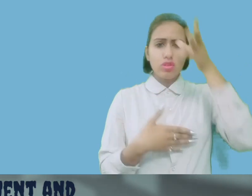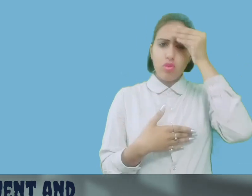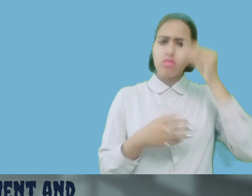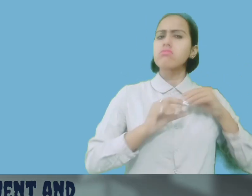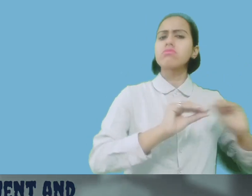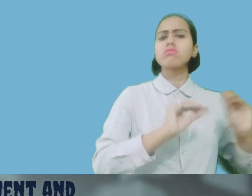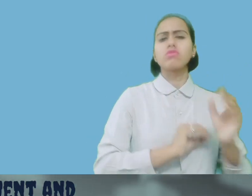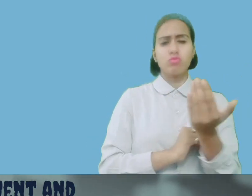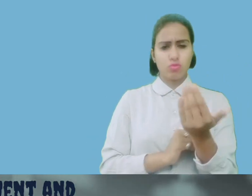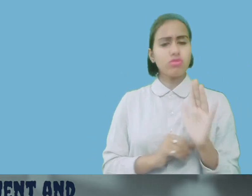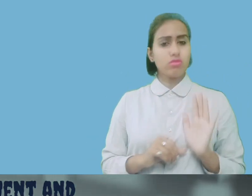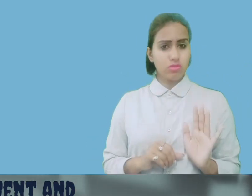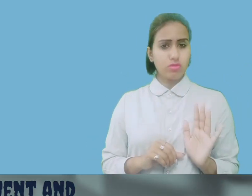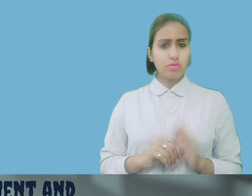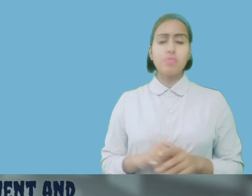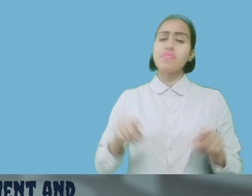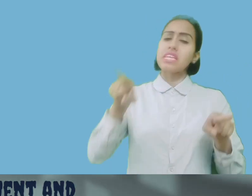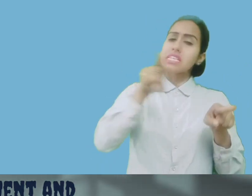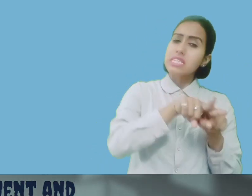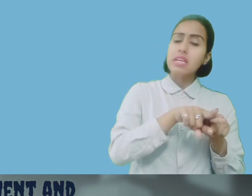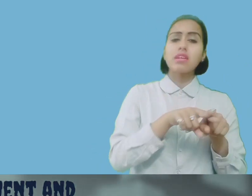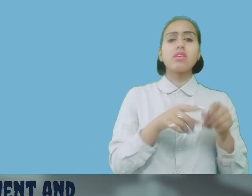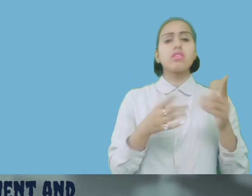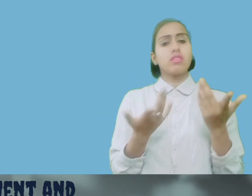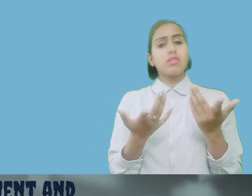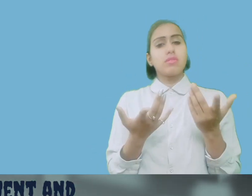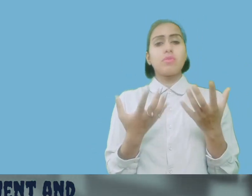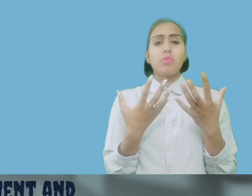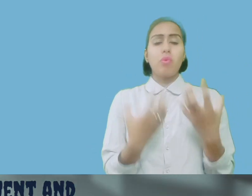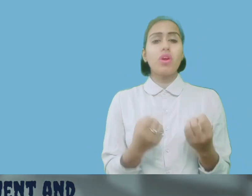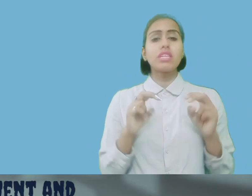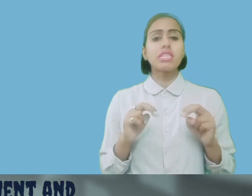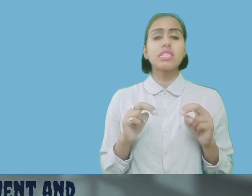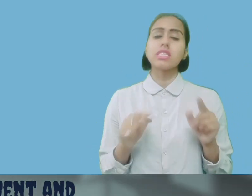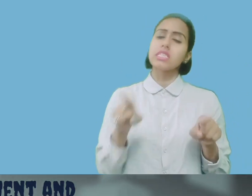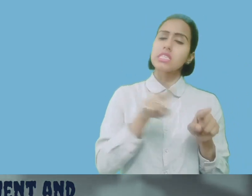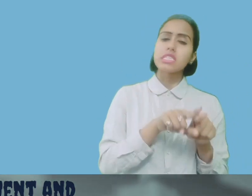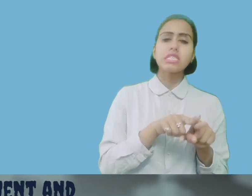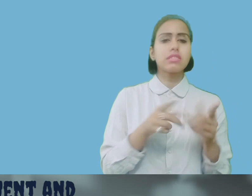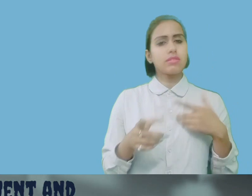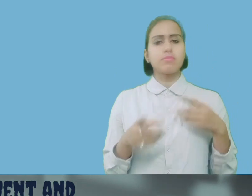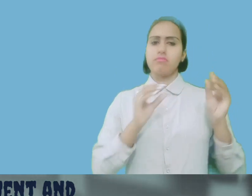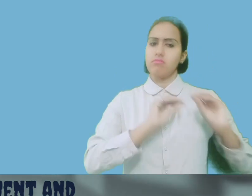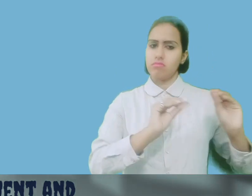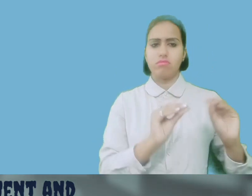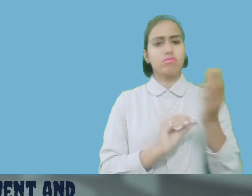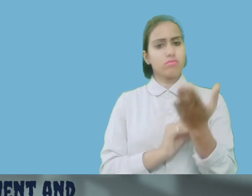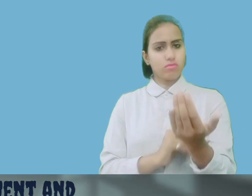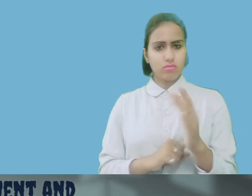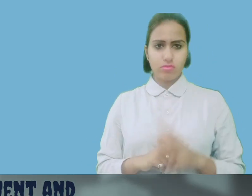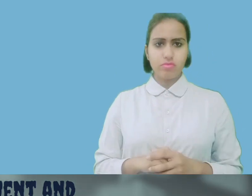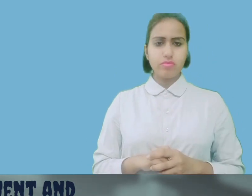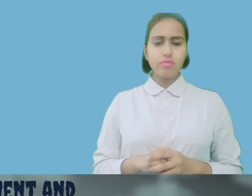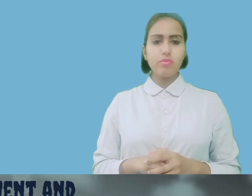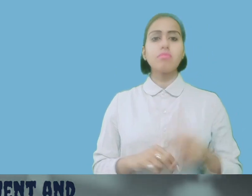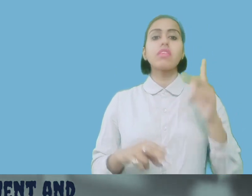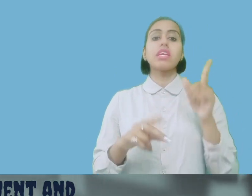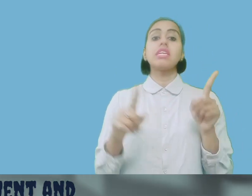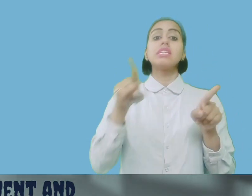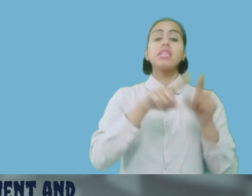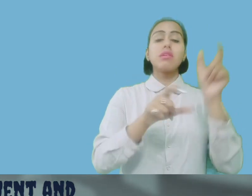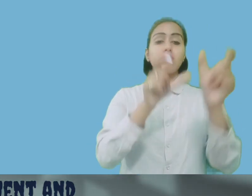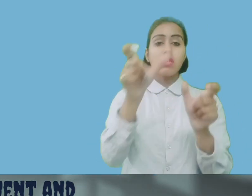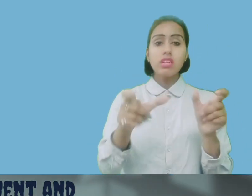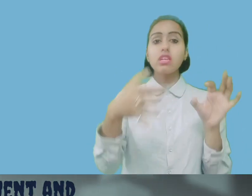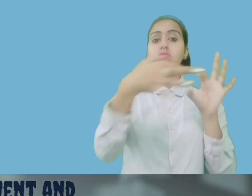सोनाली जी, कुछ ऐसे साइन लैंग्वेज होंगे जो कॉमन लैंग्वेज होंगे जो रोज़ की दिनचर्या में यूज में आते हैं, तो आप